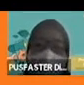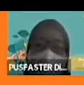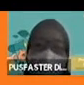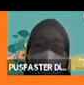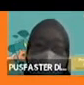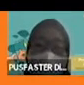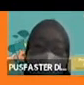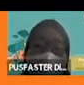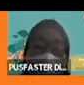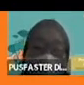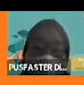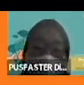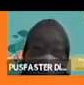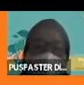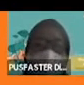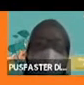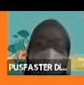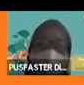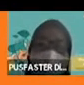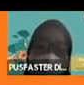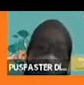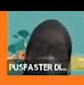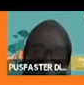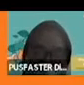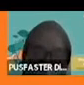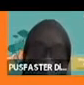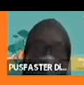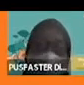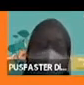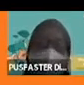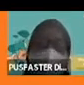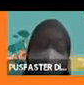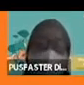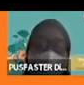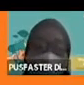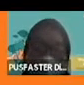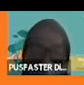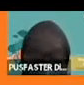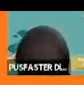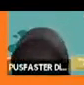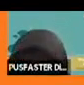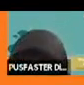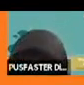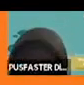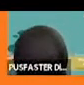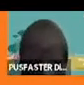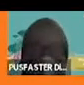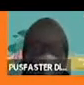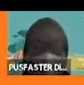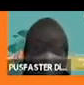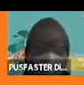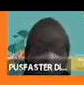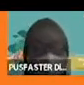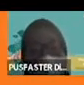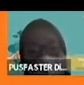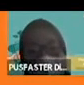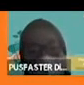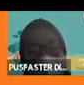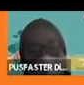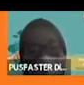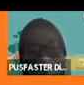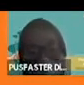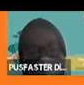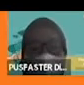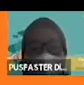untuk di Indonesia Hai untuk pistol sosialisasikan untuk melakukan pendampingan dan Bimtek nah di